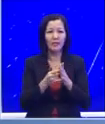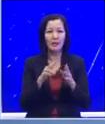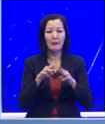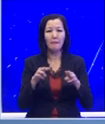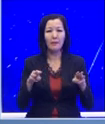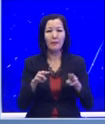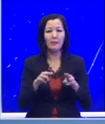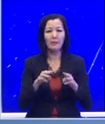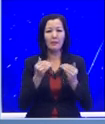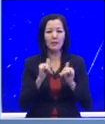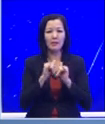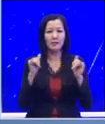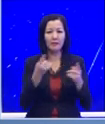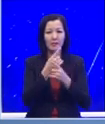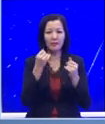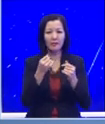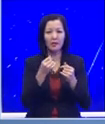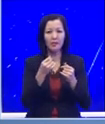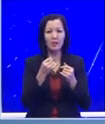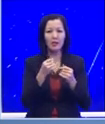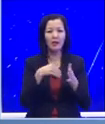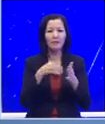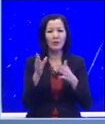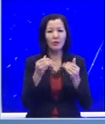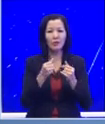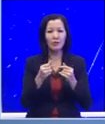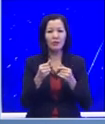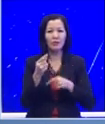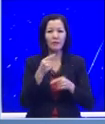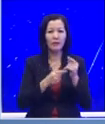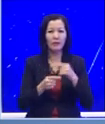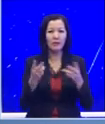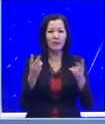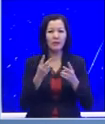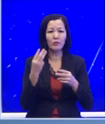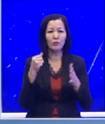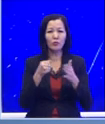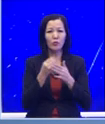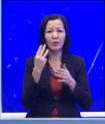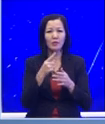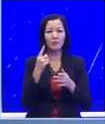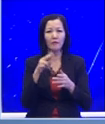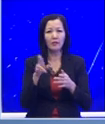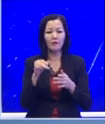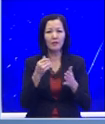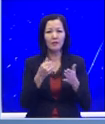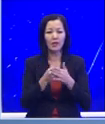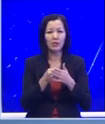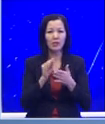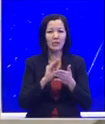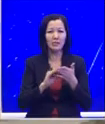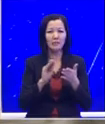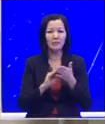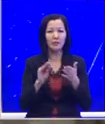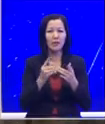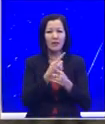индустрии и инфраструктурного развития сообщают, все купленные билеты на рейсы Бек Эйр необходимо сдать до 31 декабря. Также в СМИ